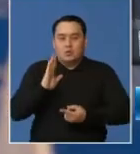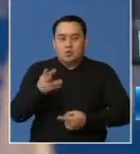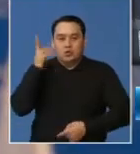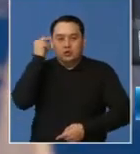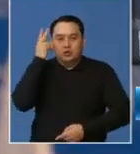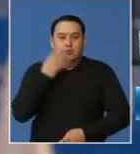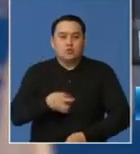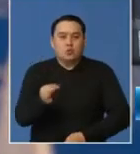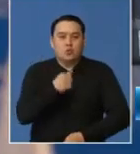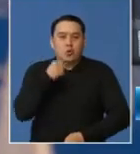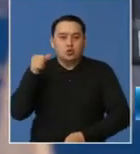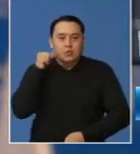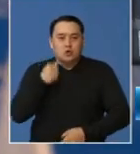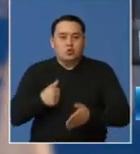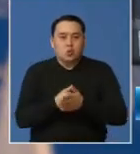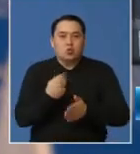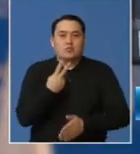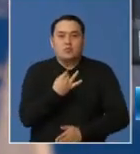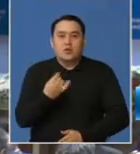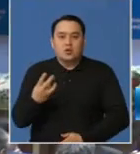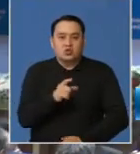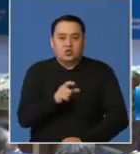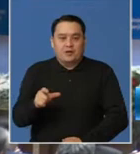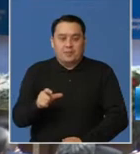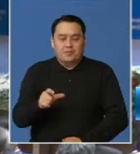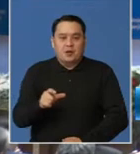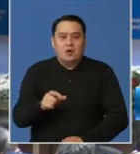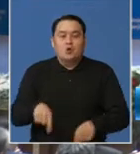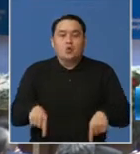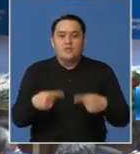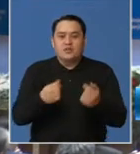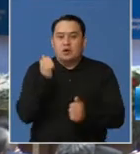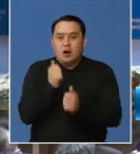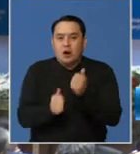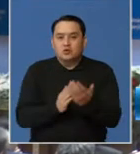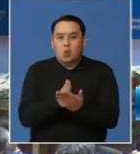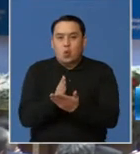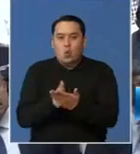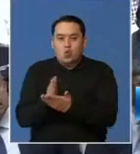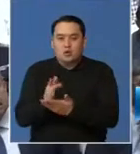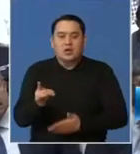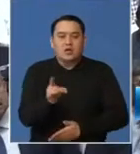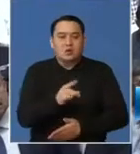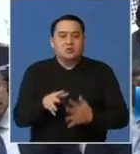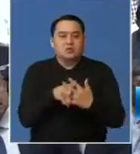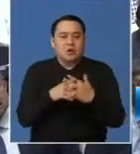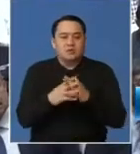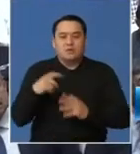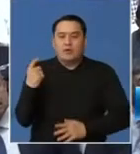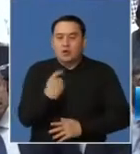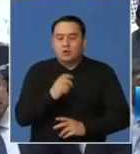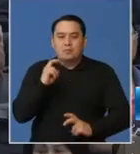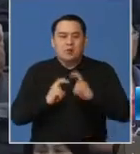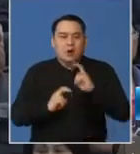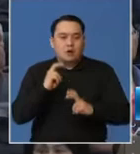численность ЖТСУСов в прошлом году достигла 2 миллионов человек. Рост наблюдается в каждой отрасли региона – в сельском хозяйстве,